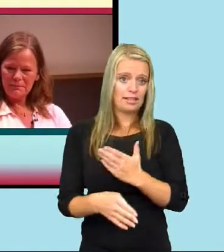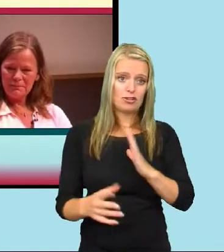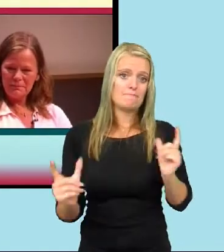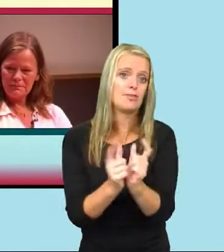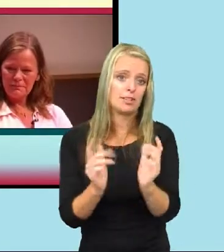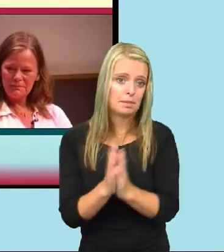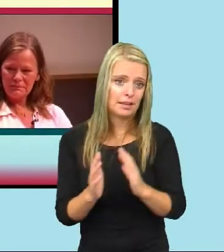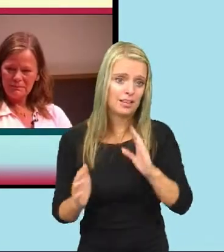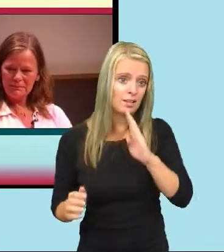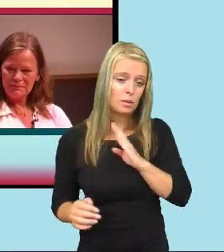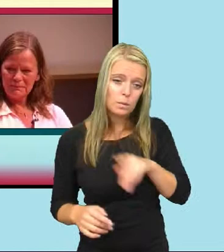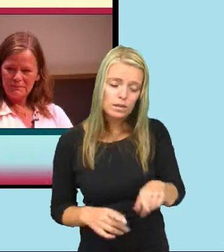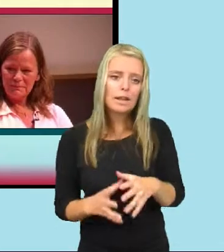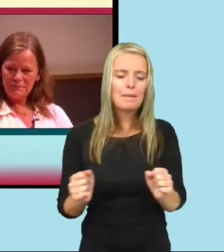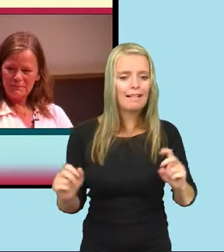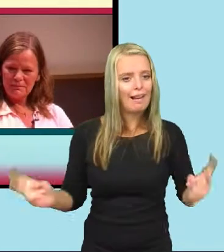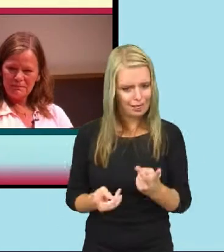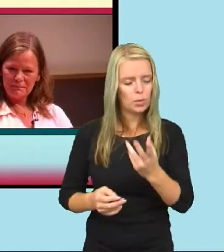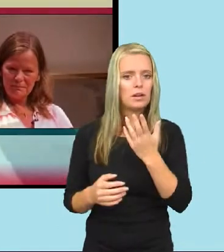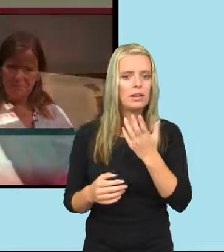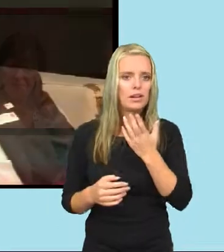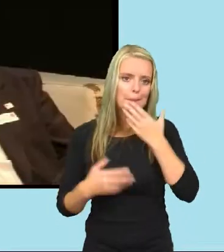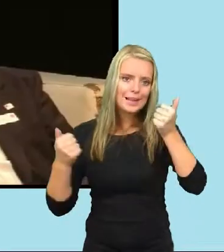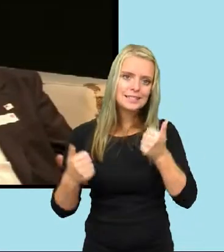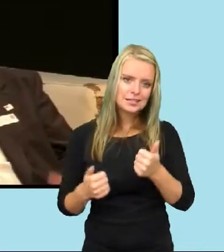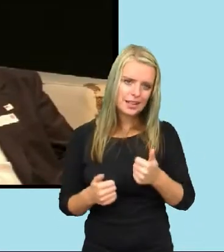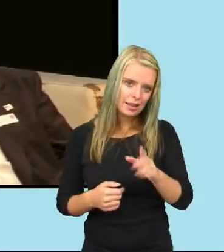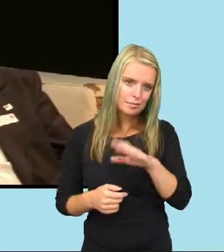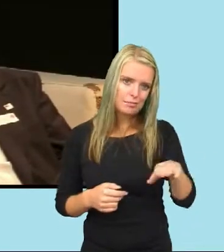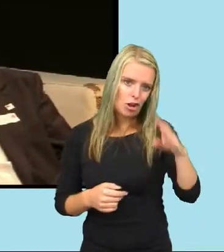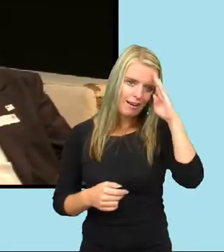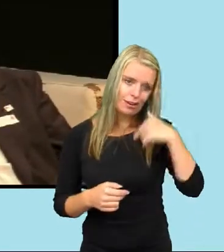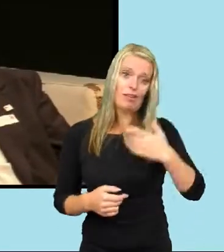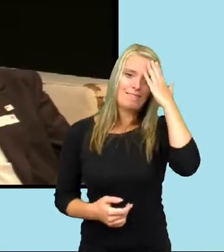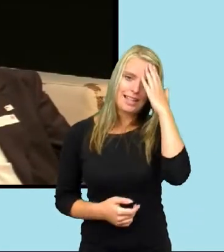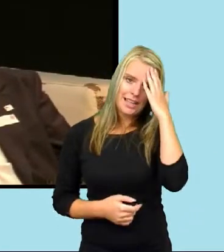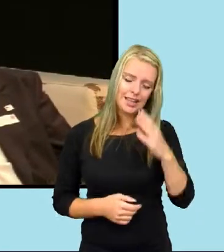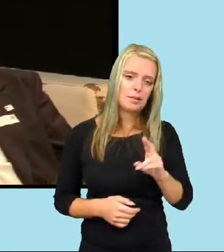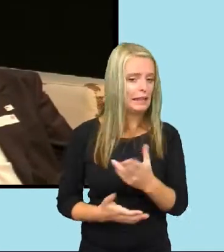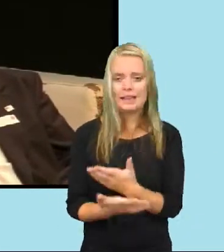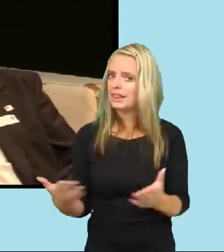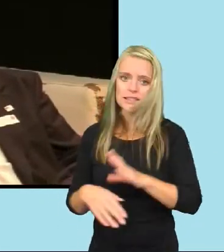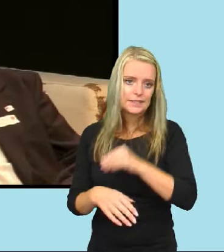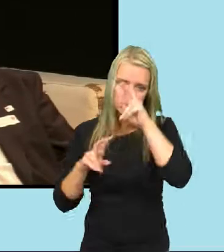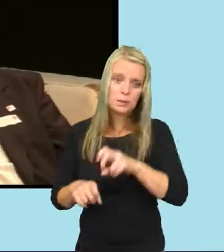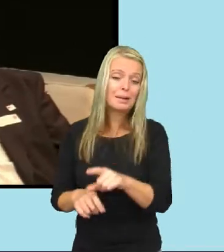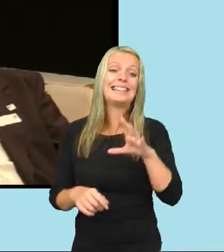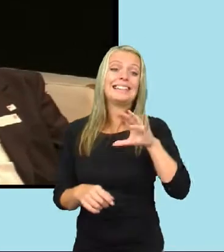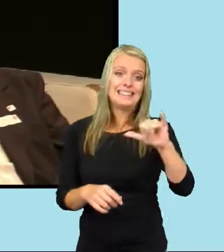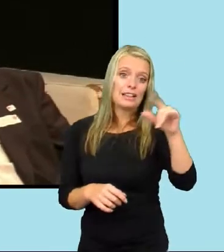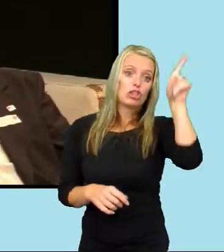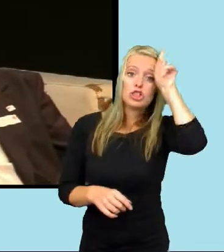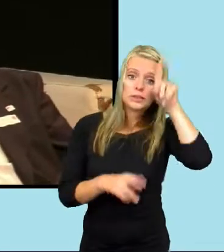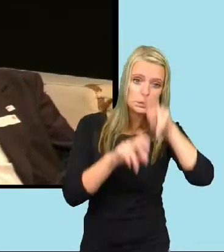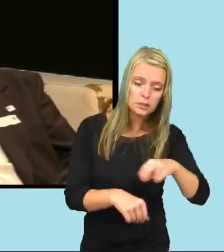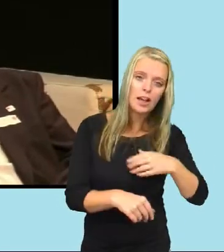de mjukaste barnläkarna jag vet. Och det finns, det är inte en svensk studie, men det finns en tysk studie som